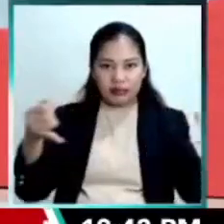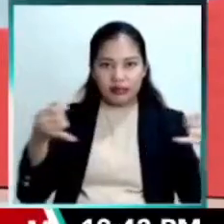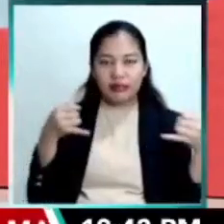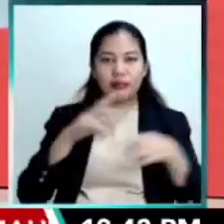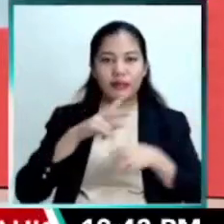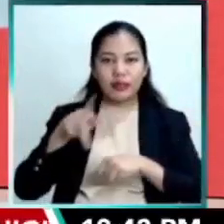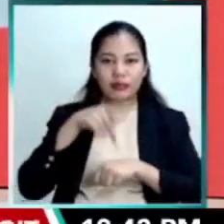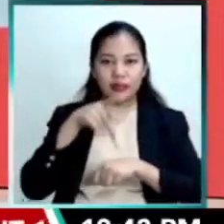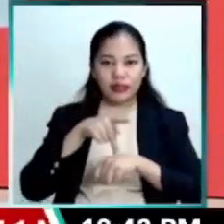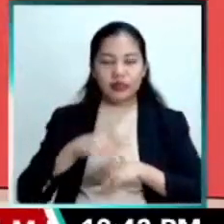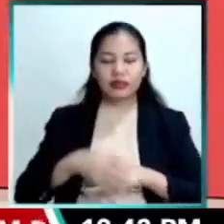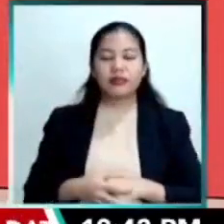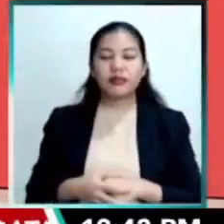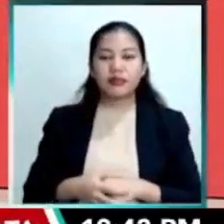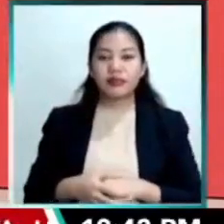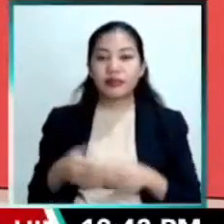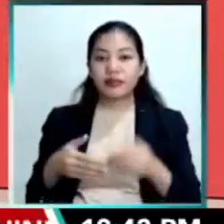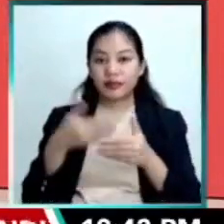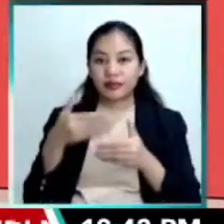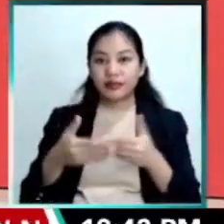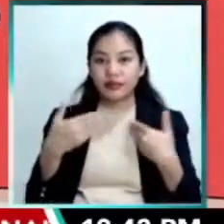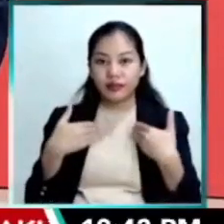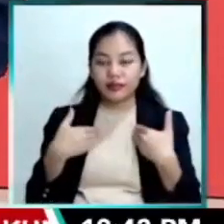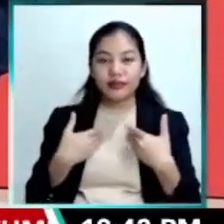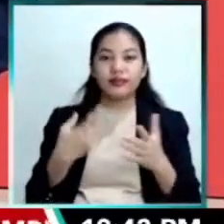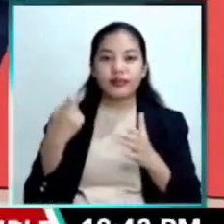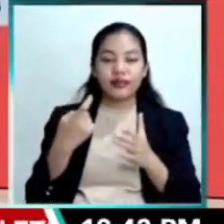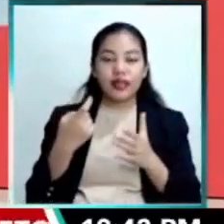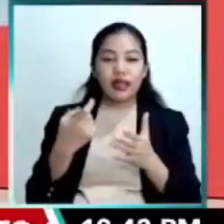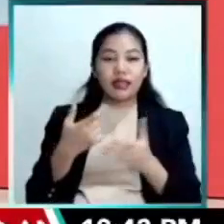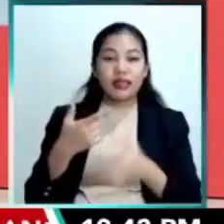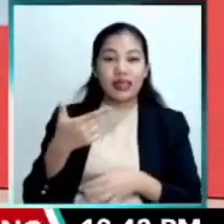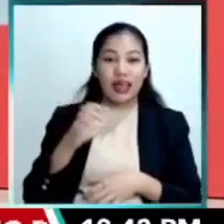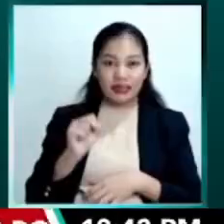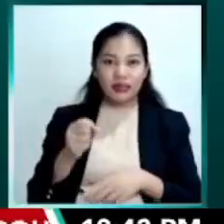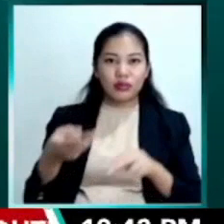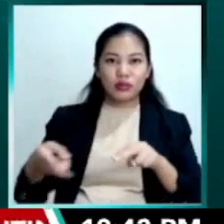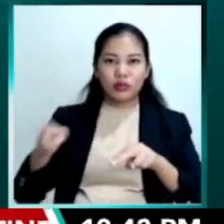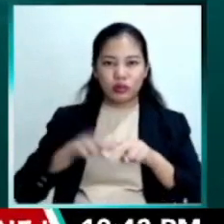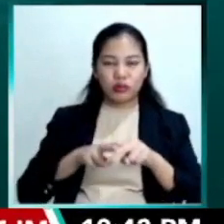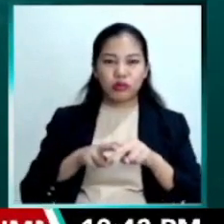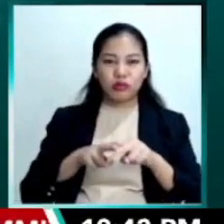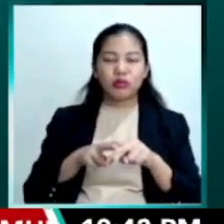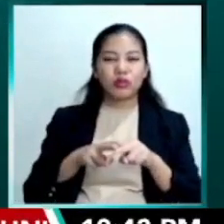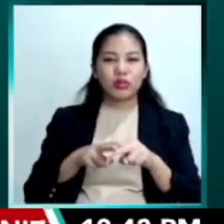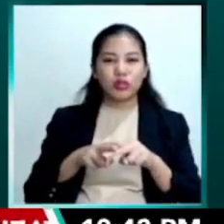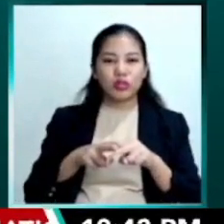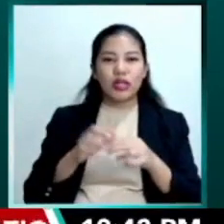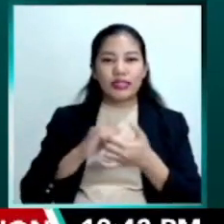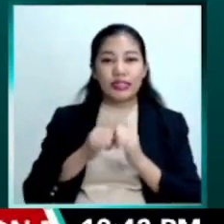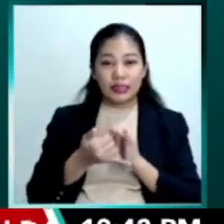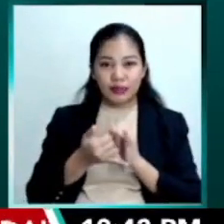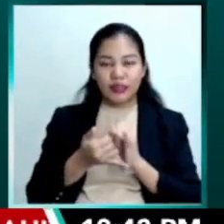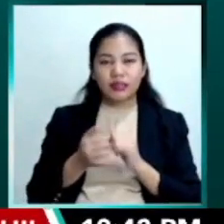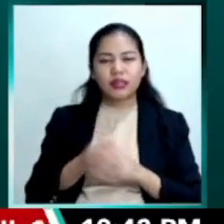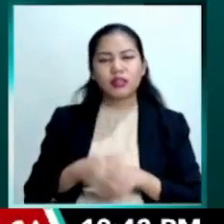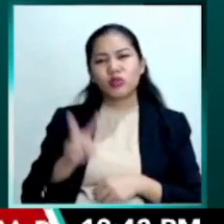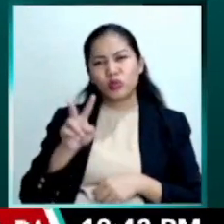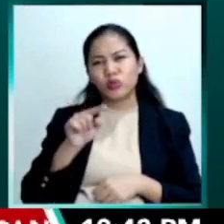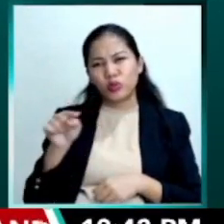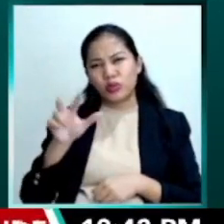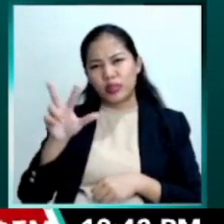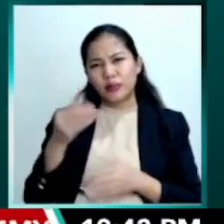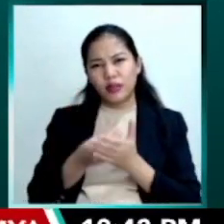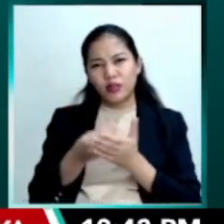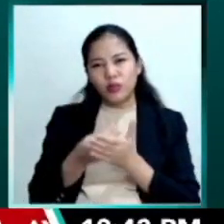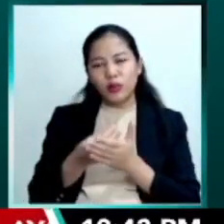May inaasang oil price adjustment sa susunod na linggo. Ayon sa oil industry source, 2 pesos hanggang 3 pesos ang tinatayang rollback